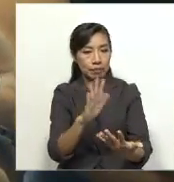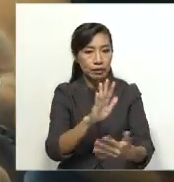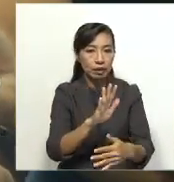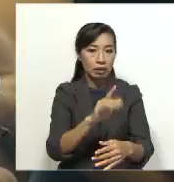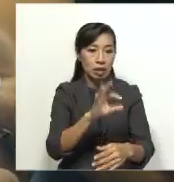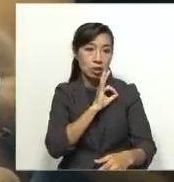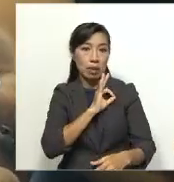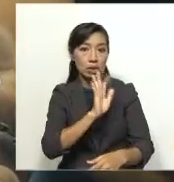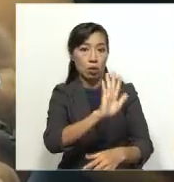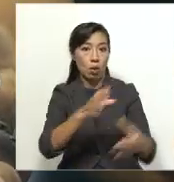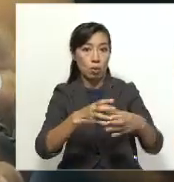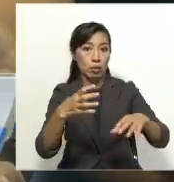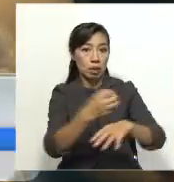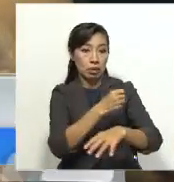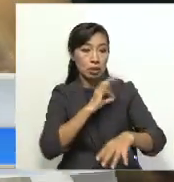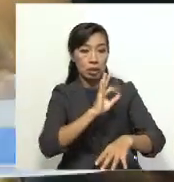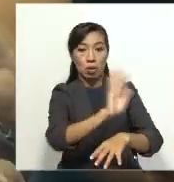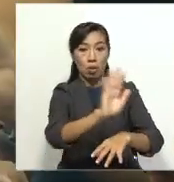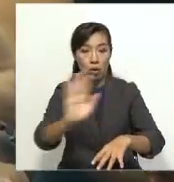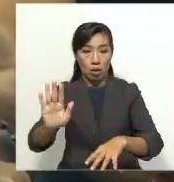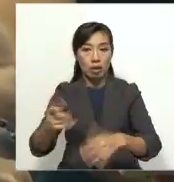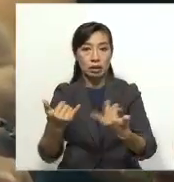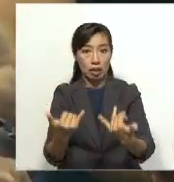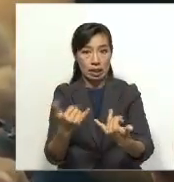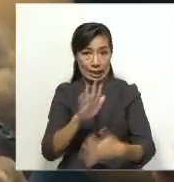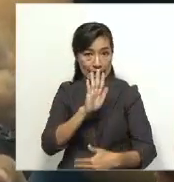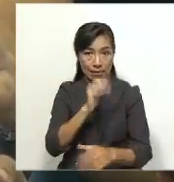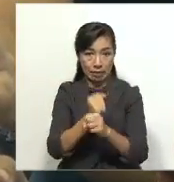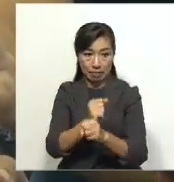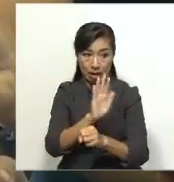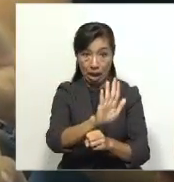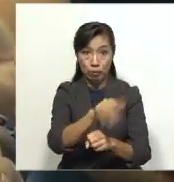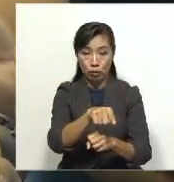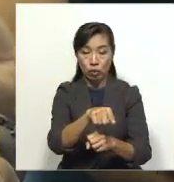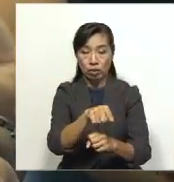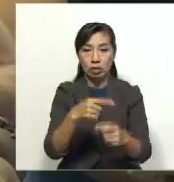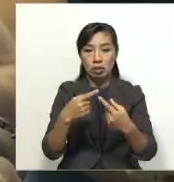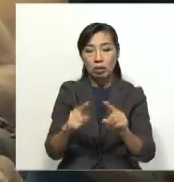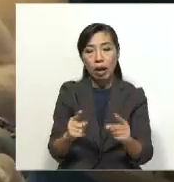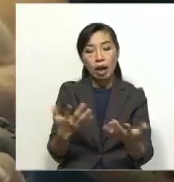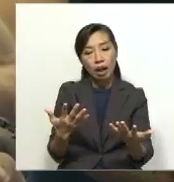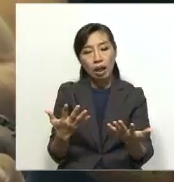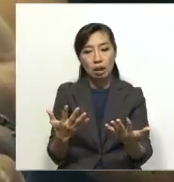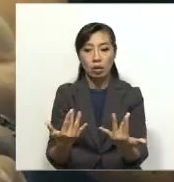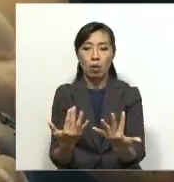สมาชิกอ่ะเรื่องสมาชิก อย่าง อ ๋อต้องเป็น อย่างเขาก็จะต้อง